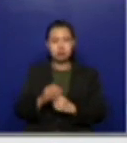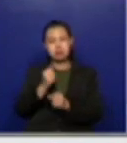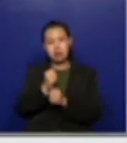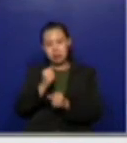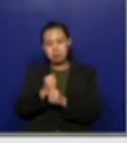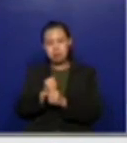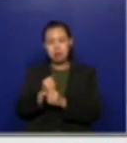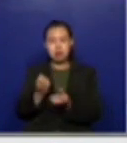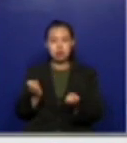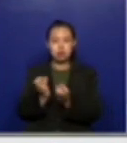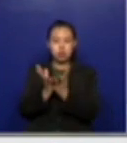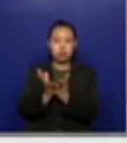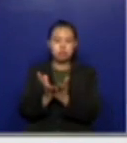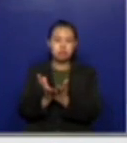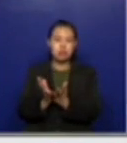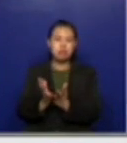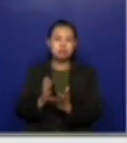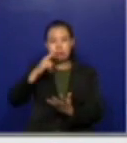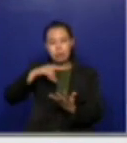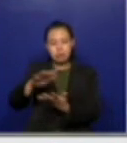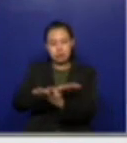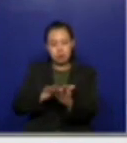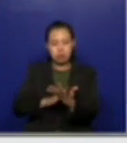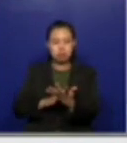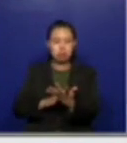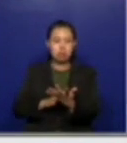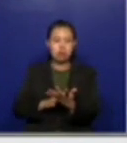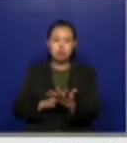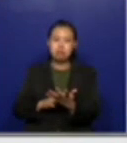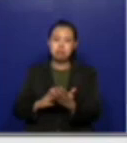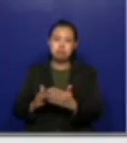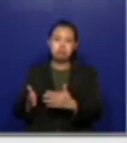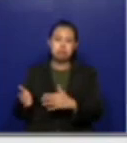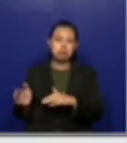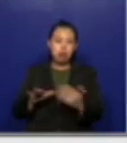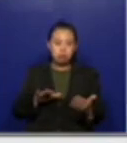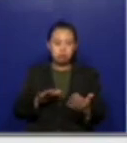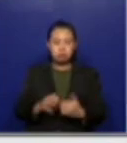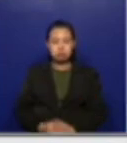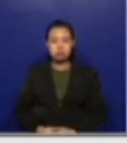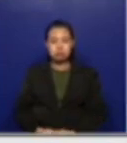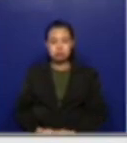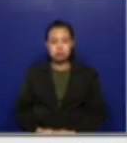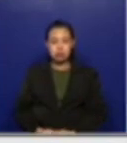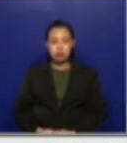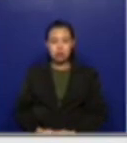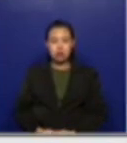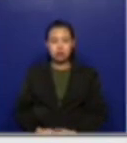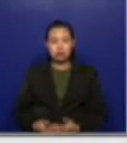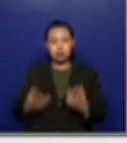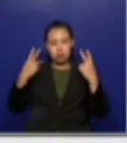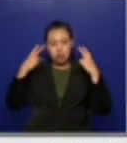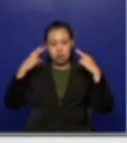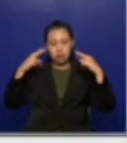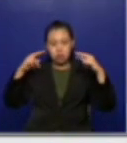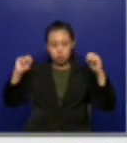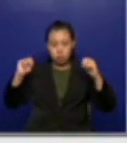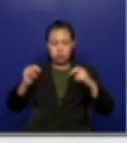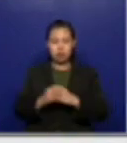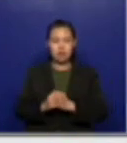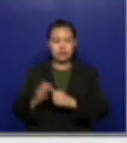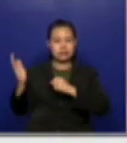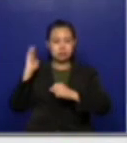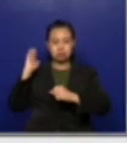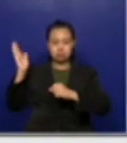มด้วยเหตุผลดังต่อไปนี้ครับท่านประธานครับคำแถลงนโยบายตอนท่านนายกขึ้นมาเป็นเนี่ยนะผมจำได้ว่าปีที่แล้ว